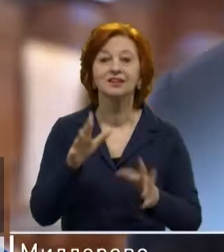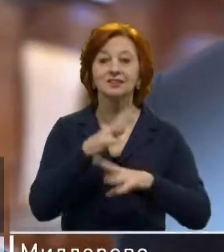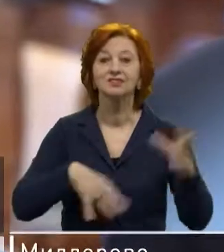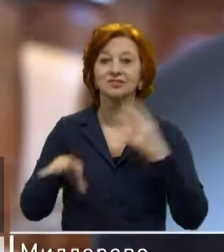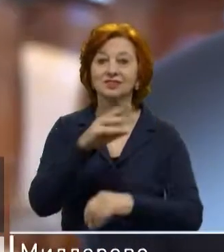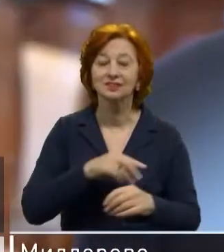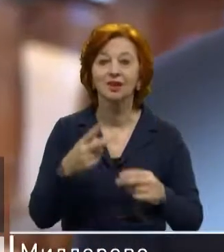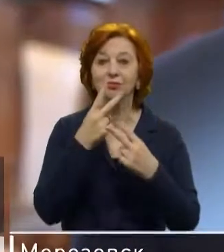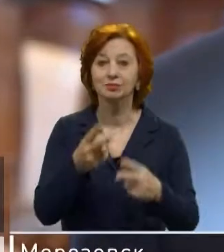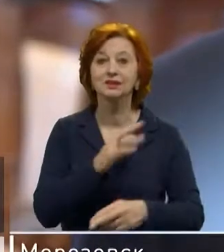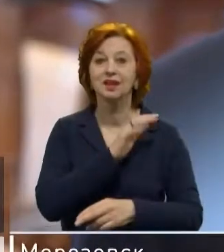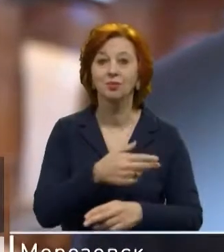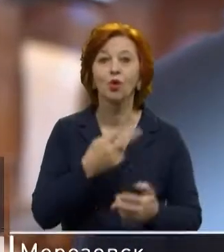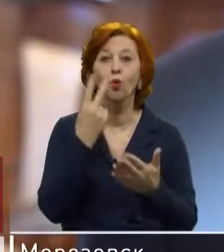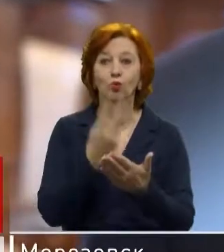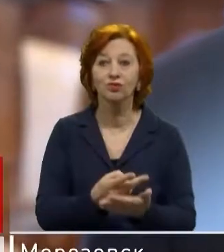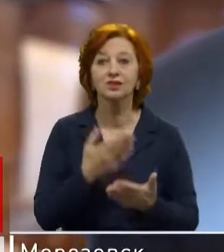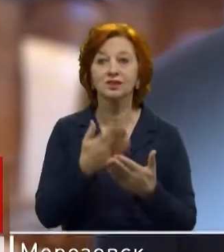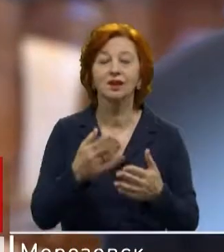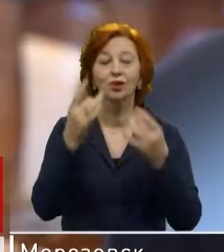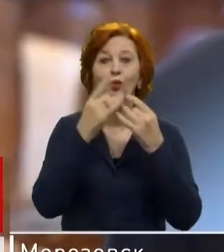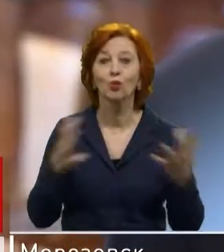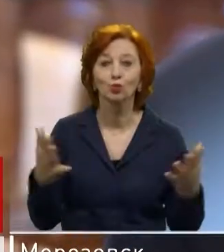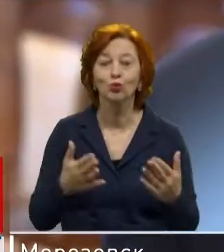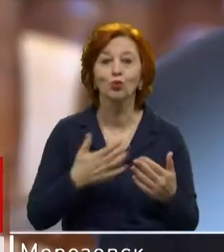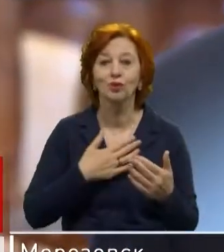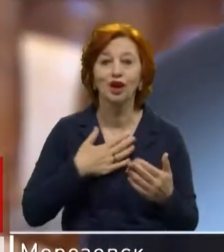города Санкт-Петербурга, увидели культуру